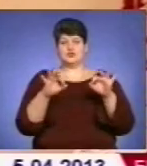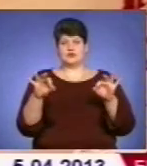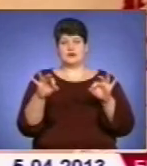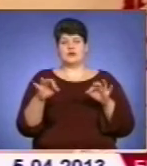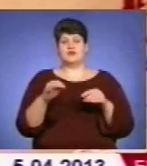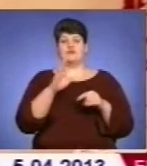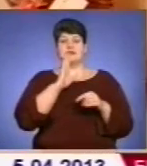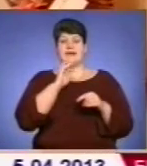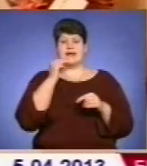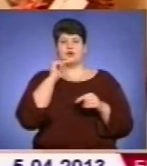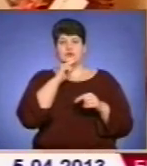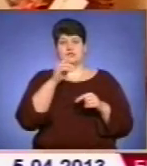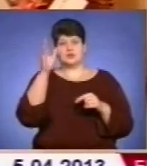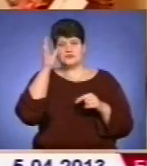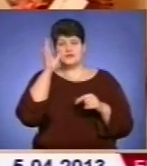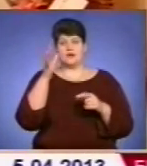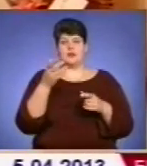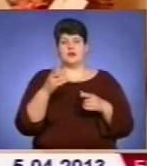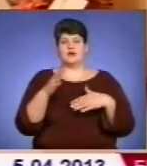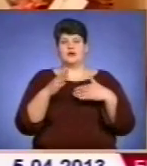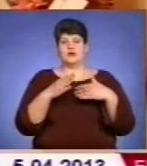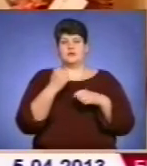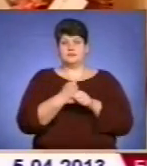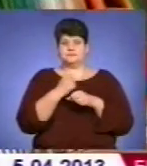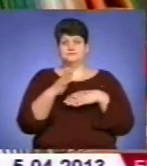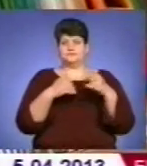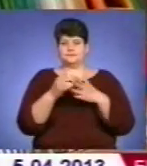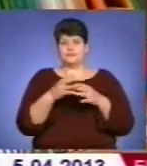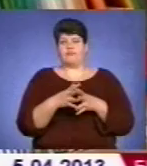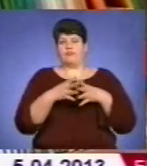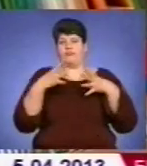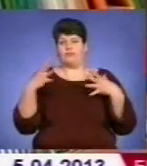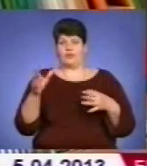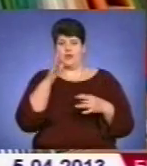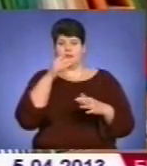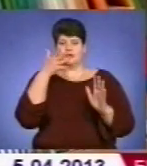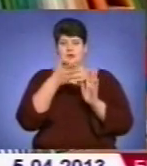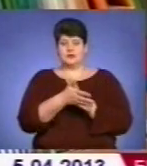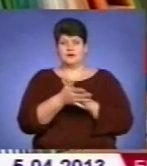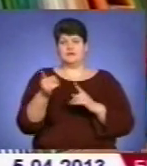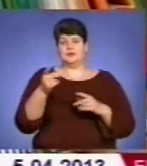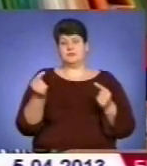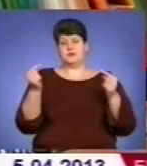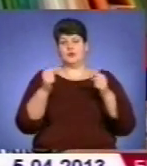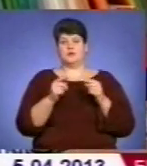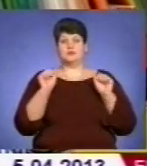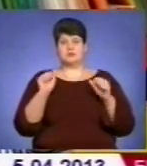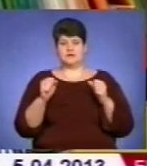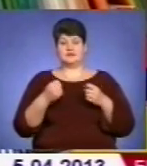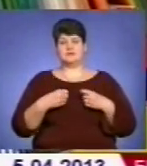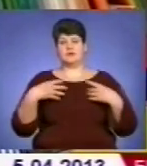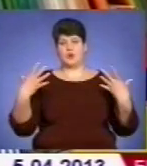економічна освіта, але рукоділля тепер займає більшу частину її часу. Вони пасують до якогось такого, може, святкового одягу, який